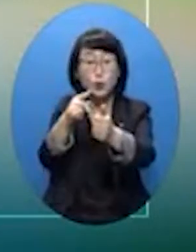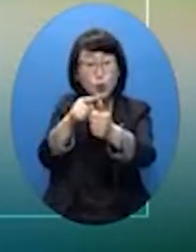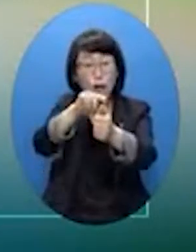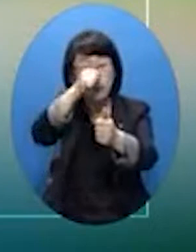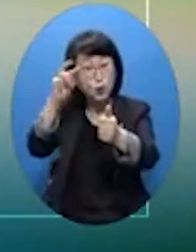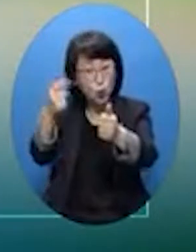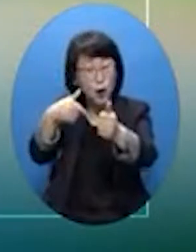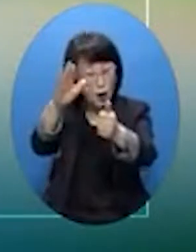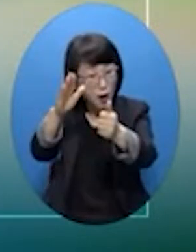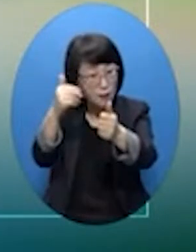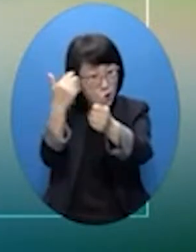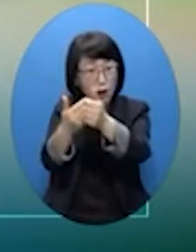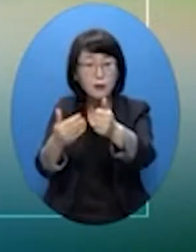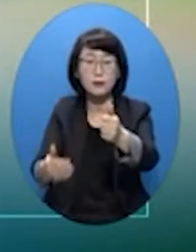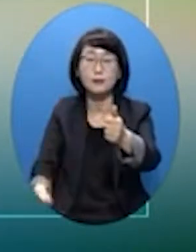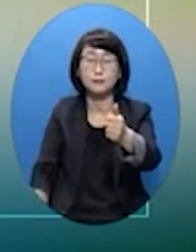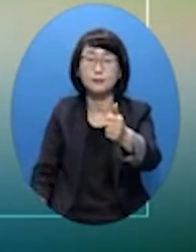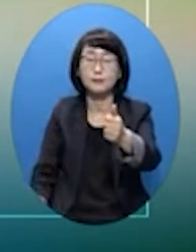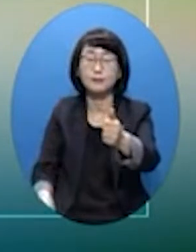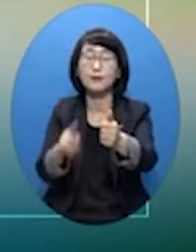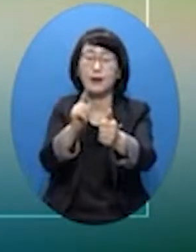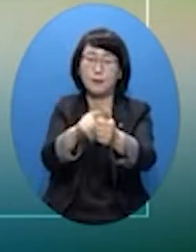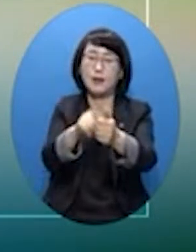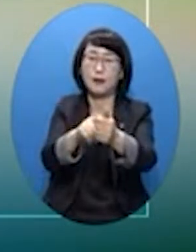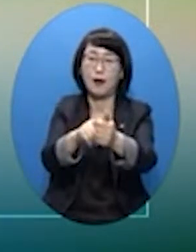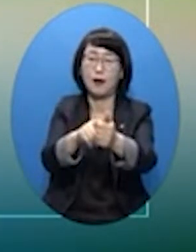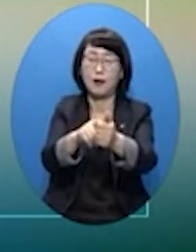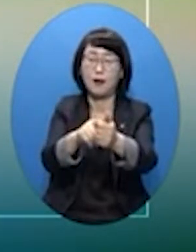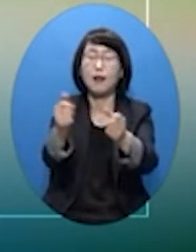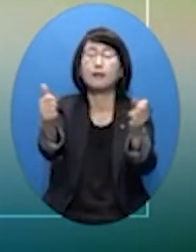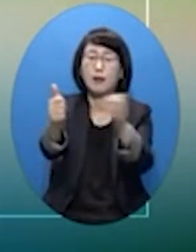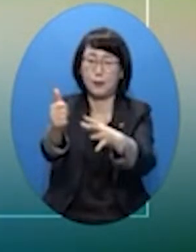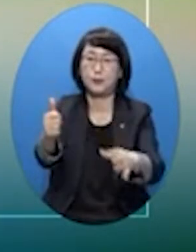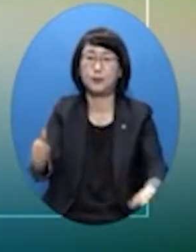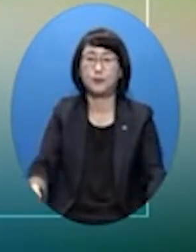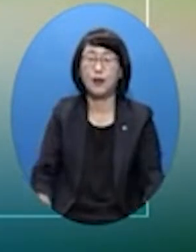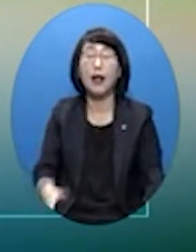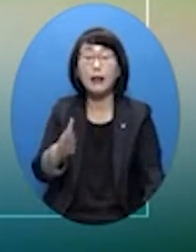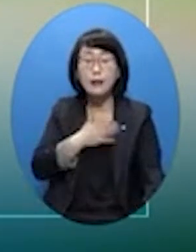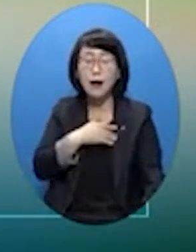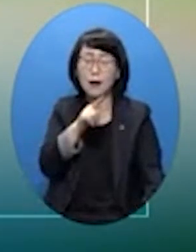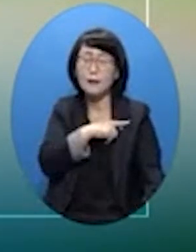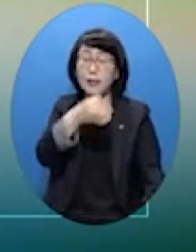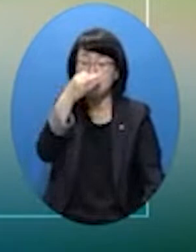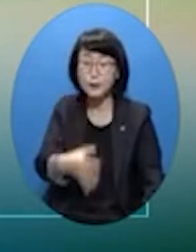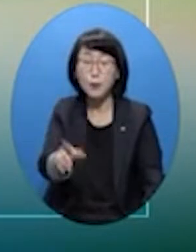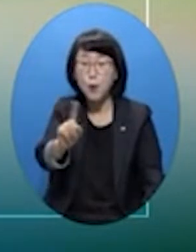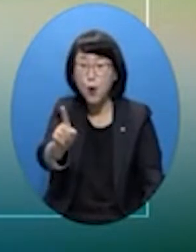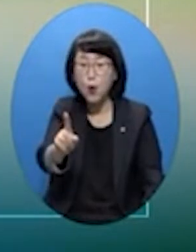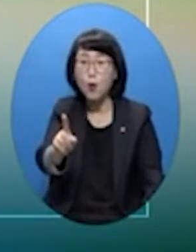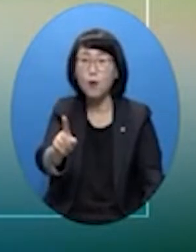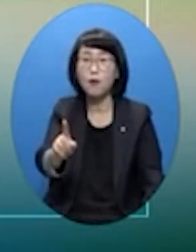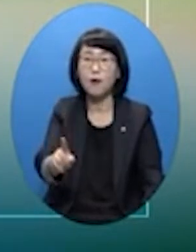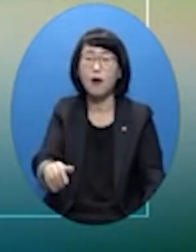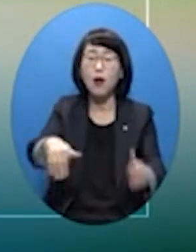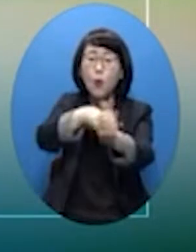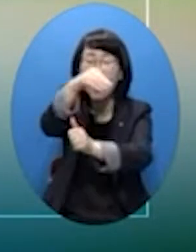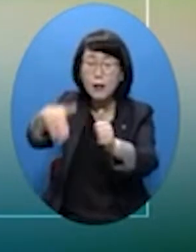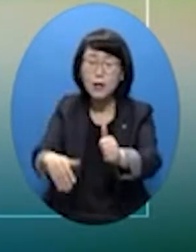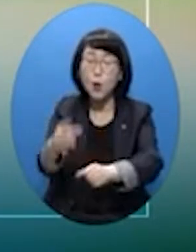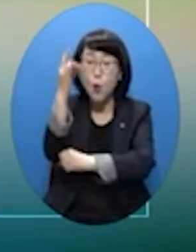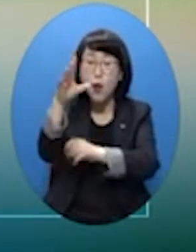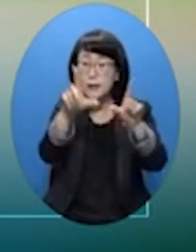아프리카로 돌아갈 예정 이십니까 그때 리뷰에서 소사가 대답합니다 내가 가장 힘들었던 일은 환경이나